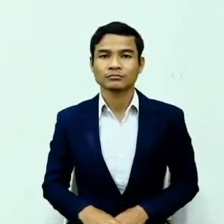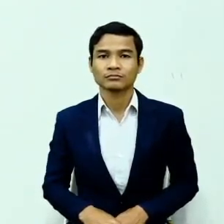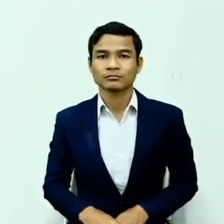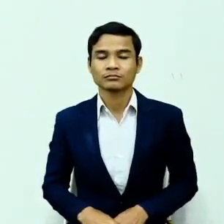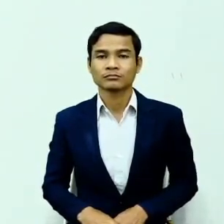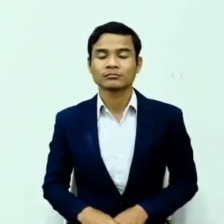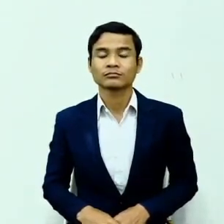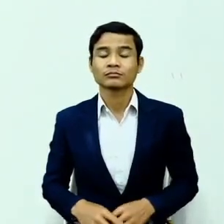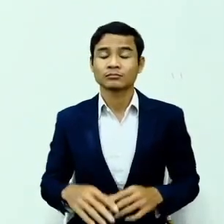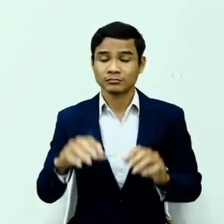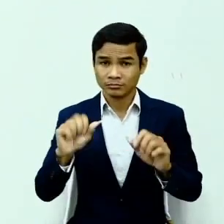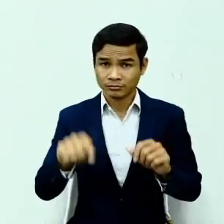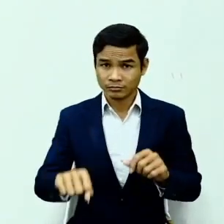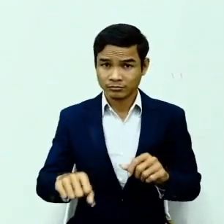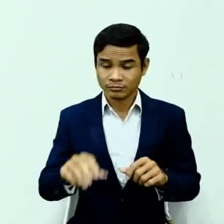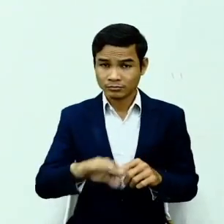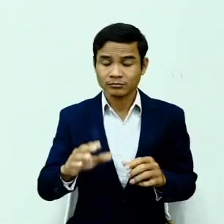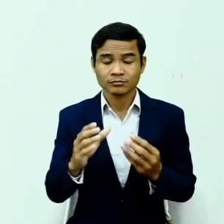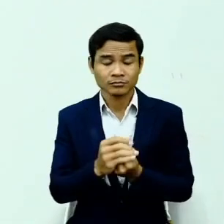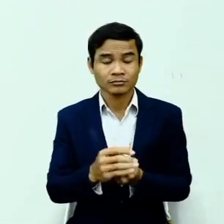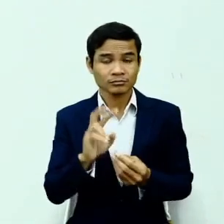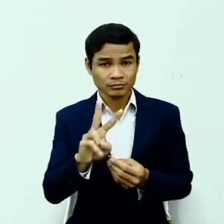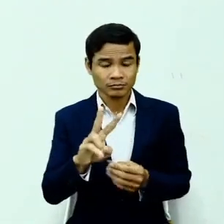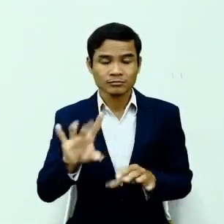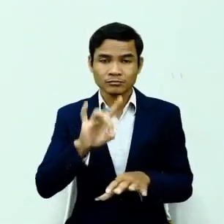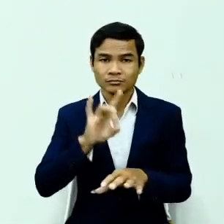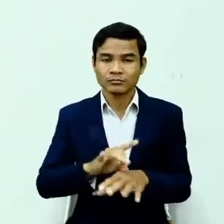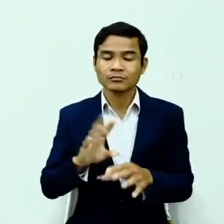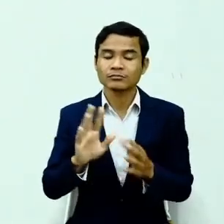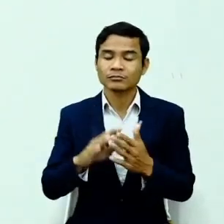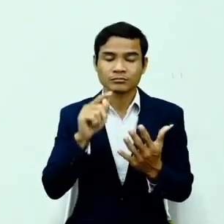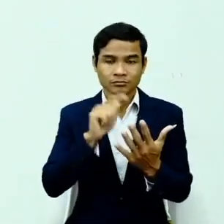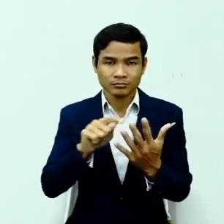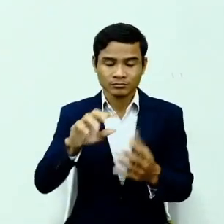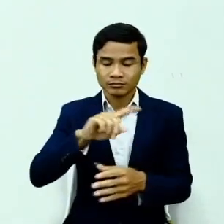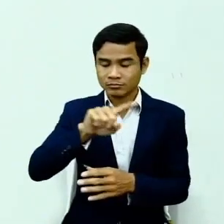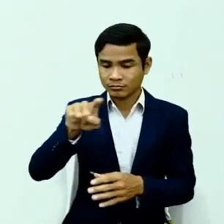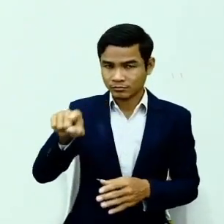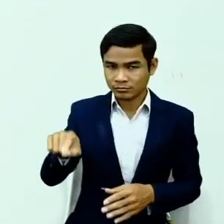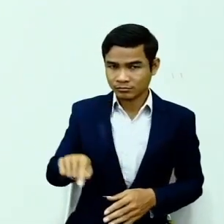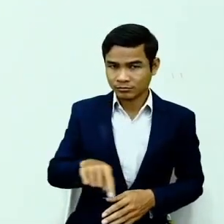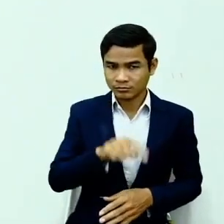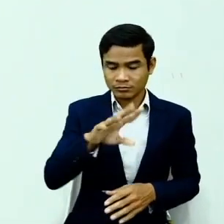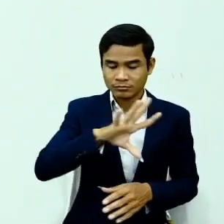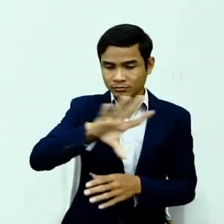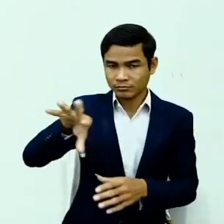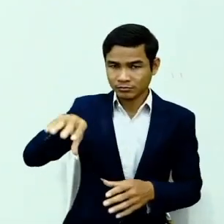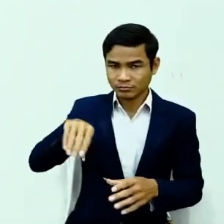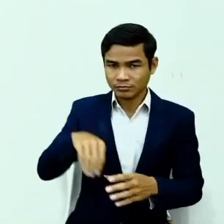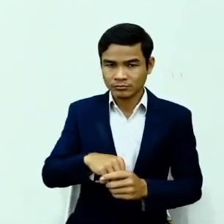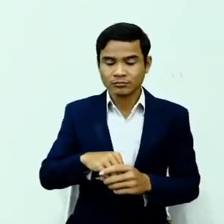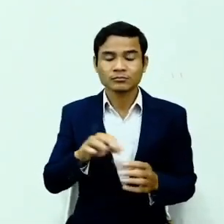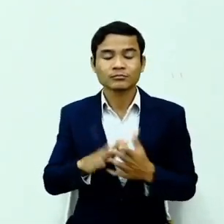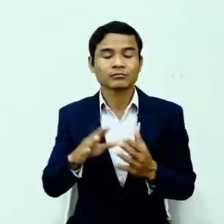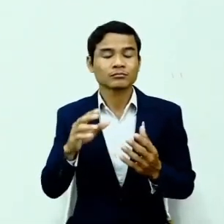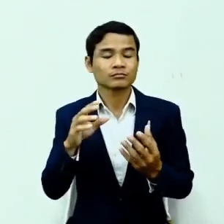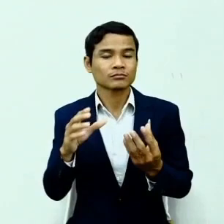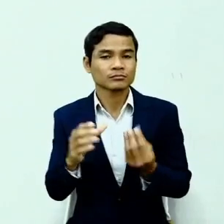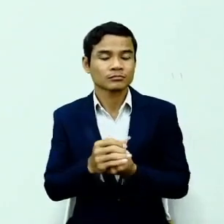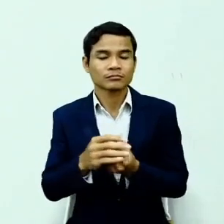Chà đi hai chà chắc chùm luôn tàng pi. Pê đây ra bình chỗ khả nì tới cứ bán. Chà bán bán con.